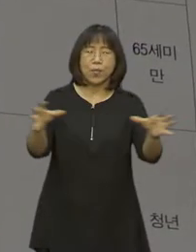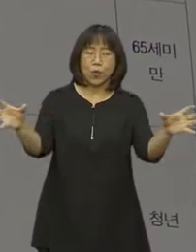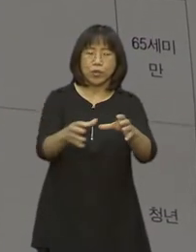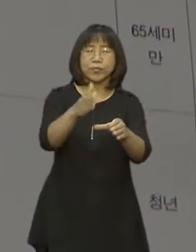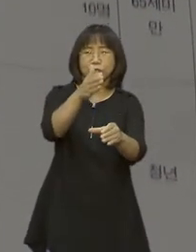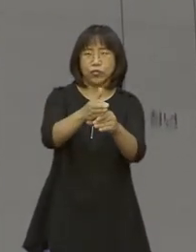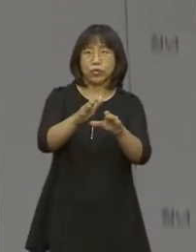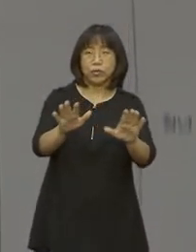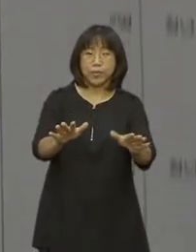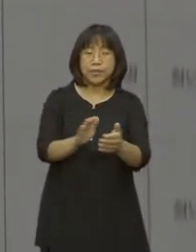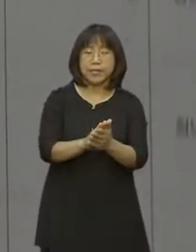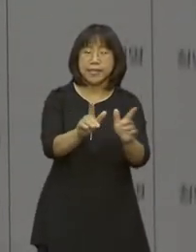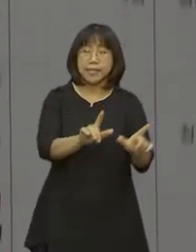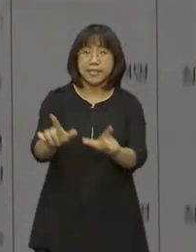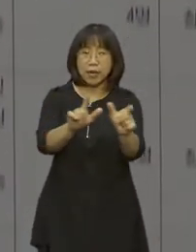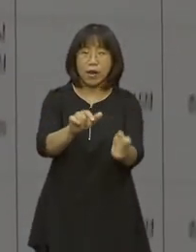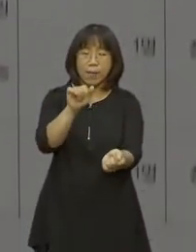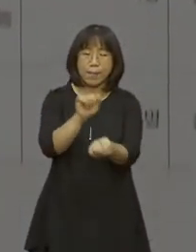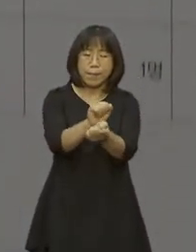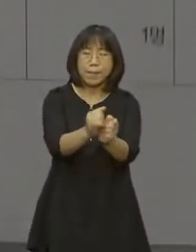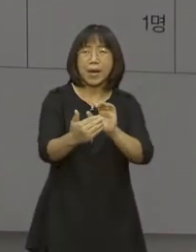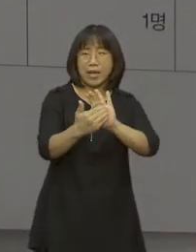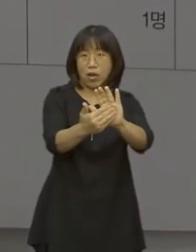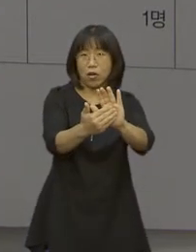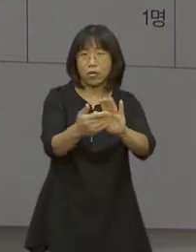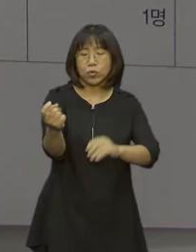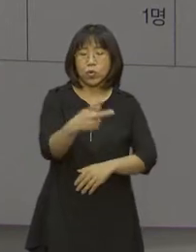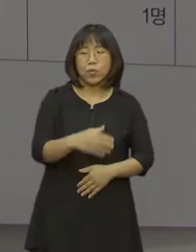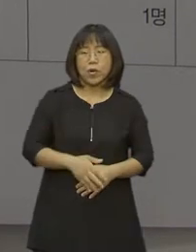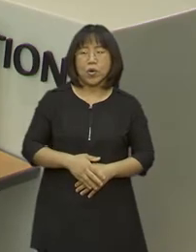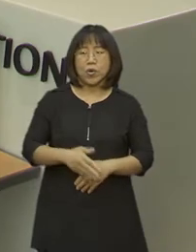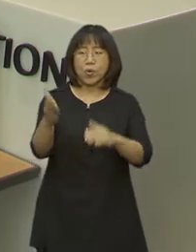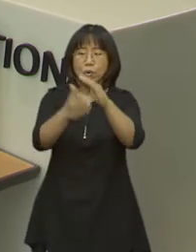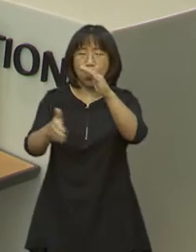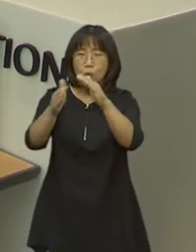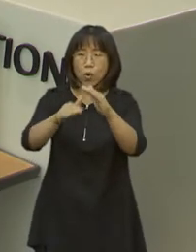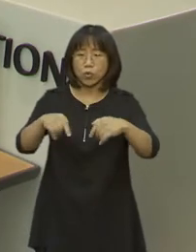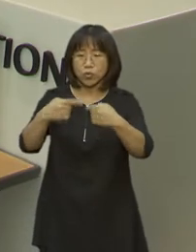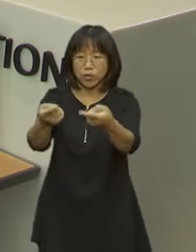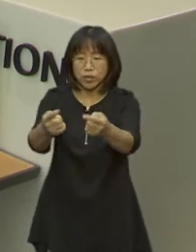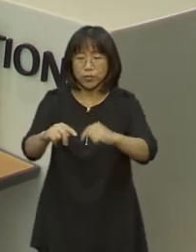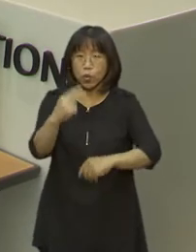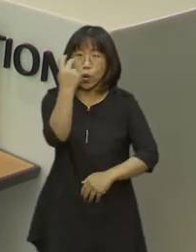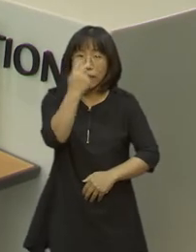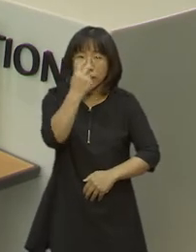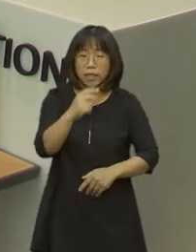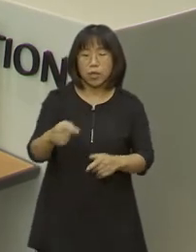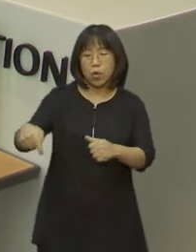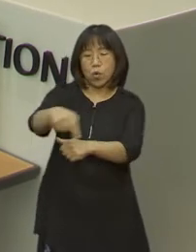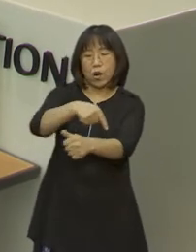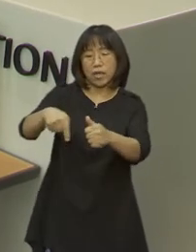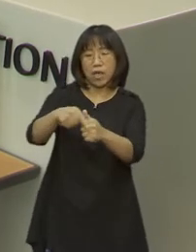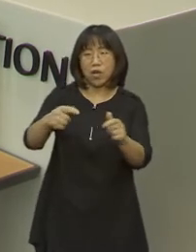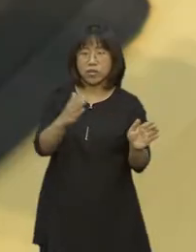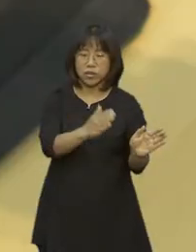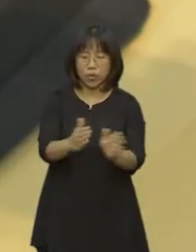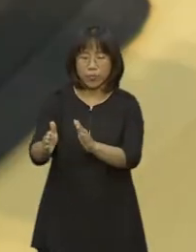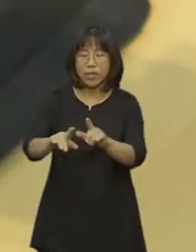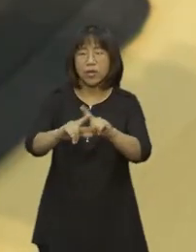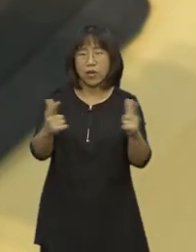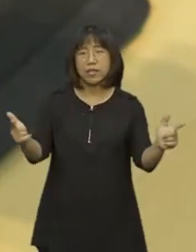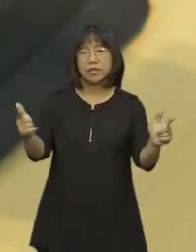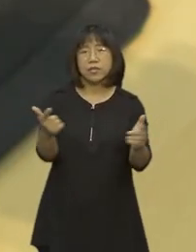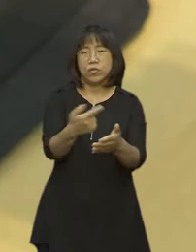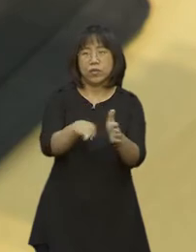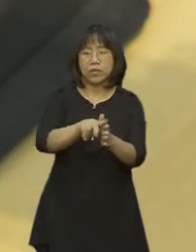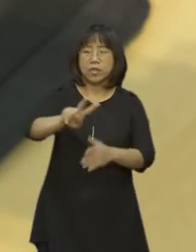2차 사업은 생활방역지원, 공공기관 출입자 관리지원, 환경정비 등 16개 사업이며